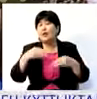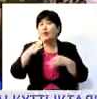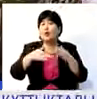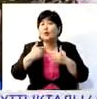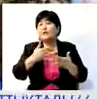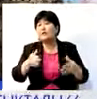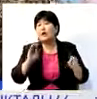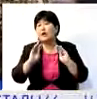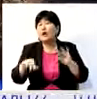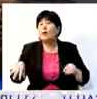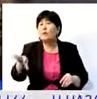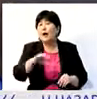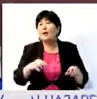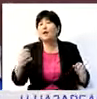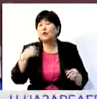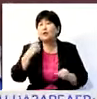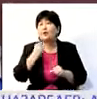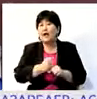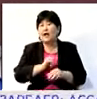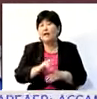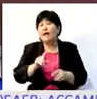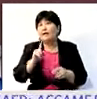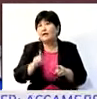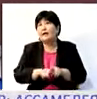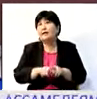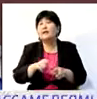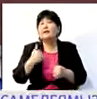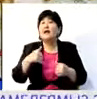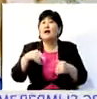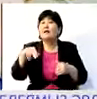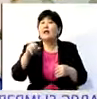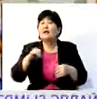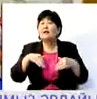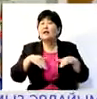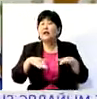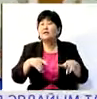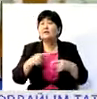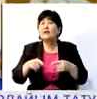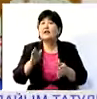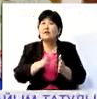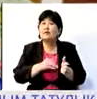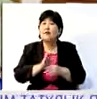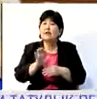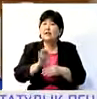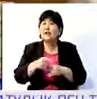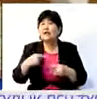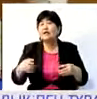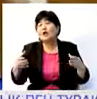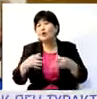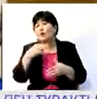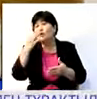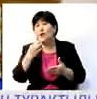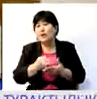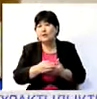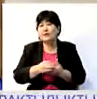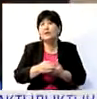заттары қойылған. Барлығы Қызылордада жасалған. Жидет тігетін дала текстігін фабрикасы, Сафлор майын өндіруші AB Invest Group жауапкершілік